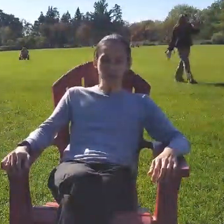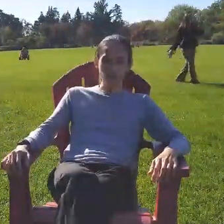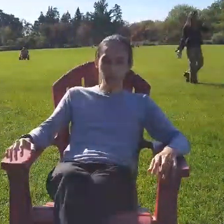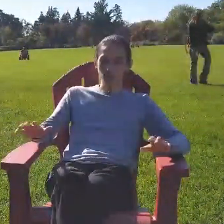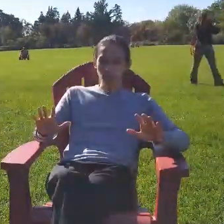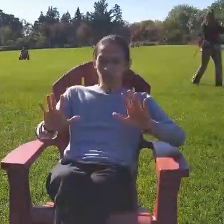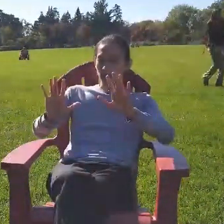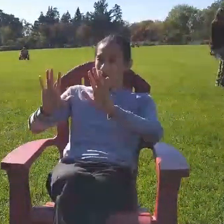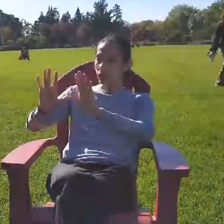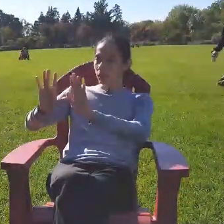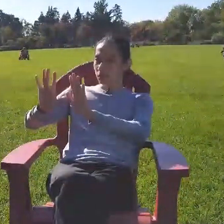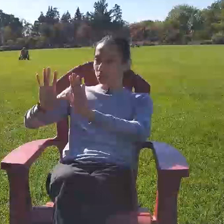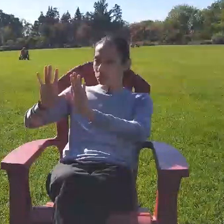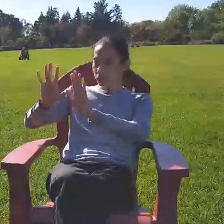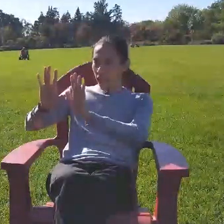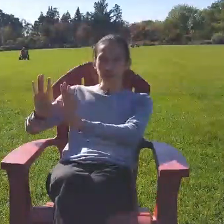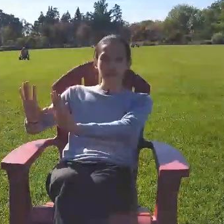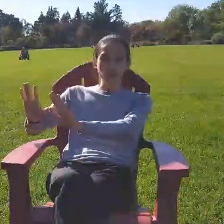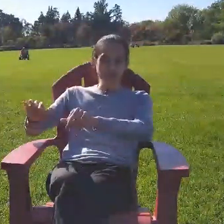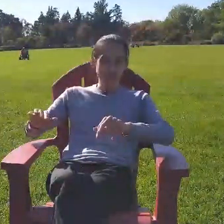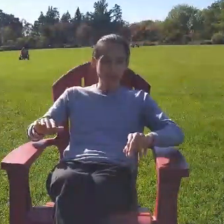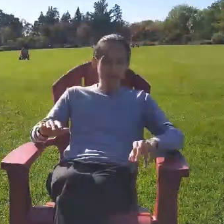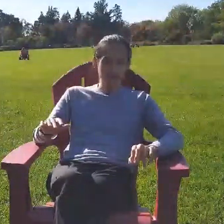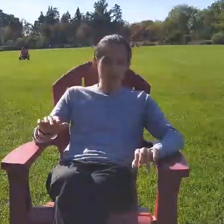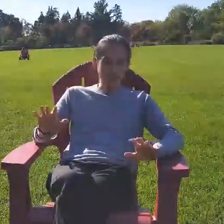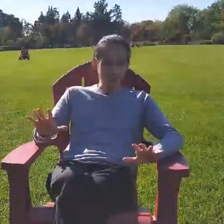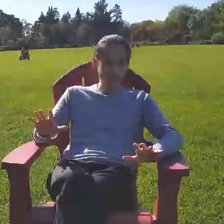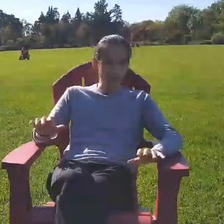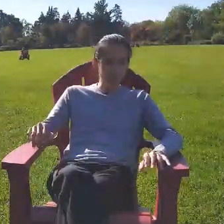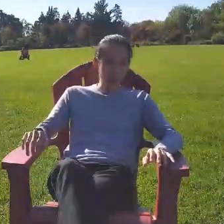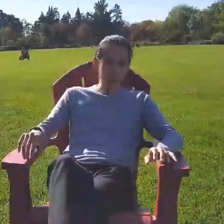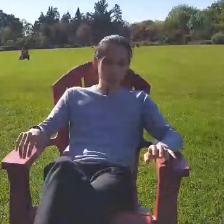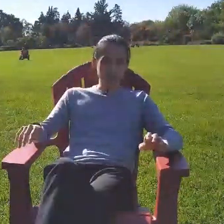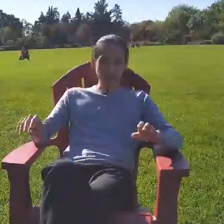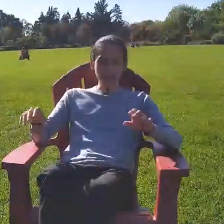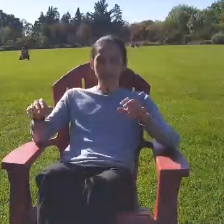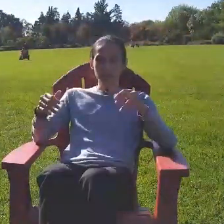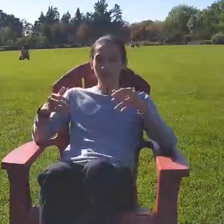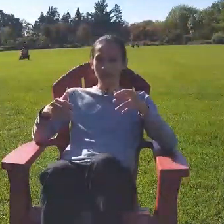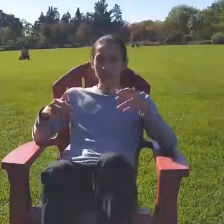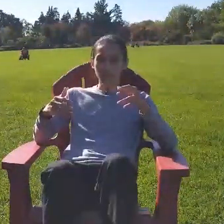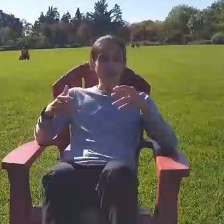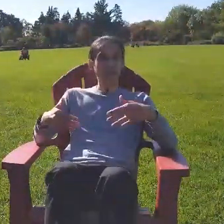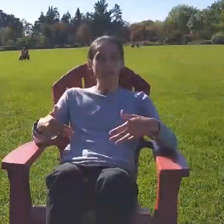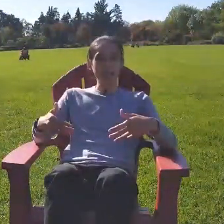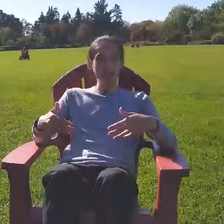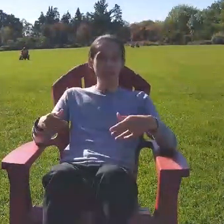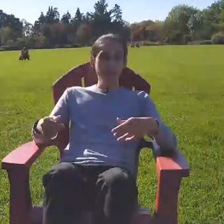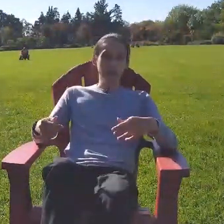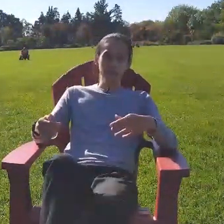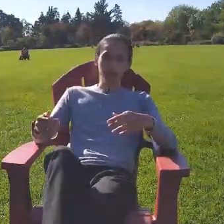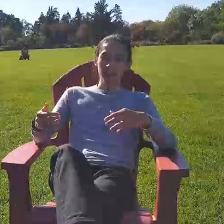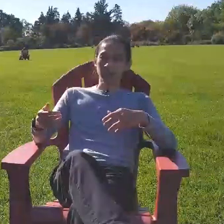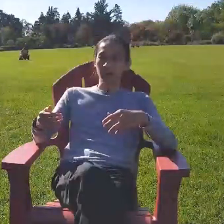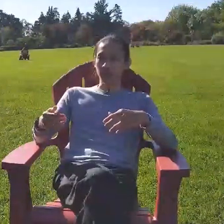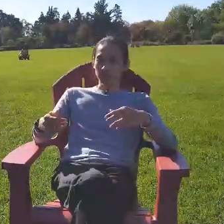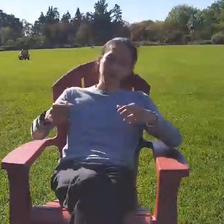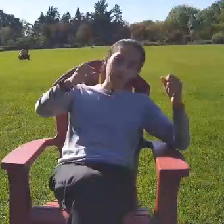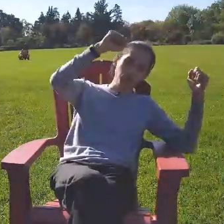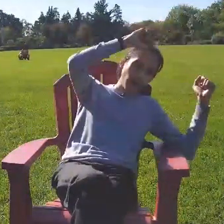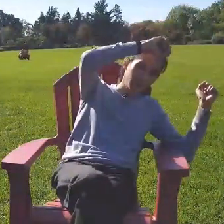kita entah itu ee dengan menyentuhnya dengan tangan bisa ee lewat kaki bisa